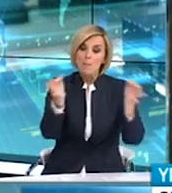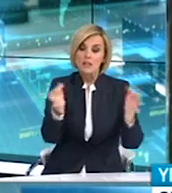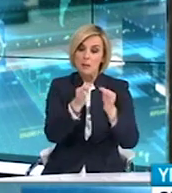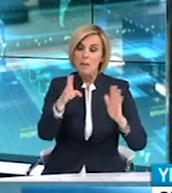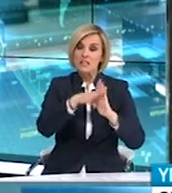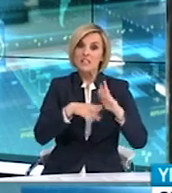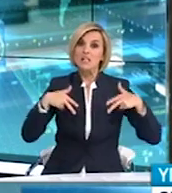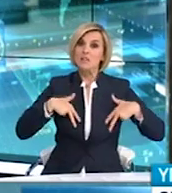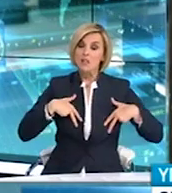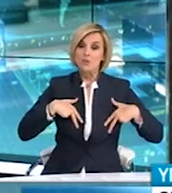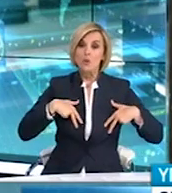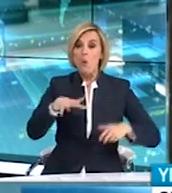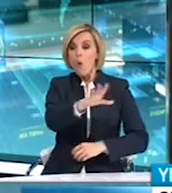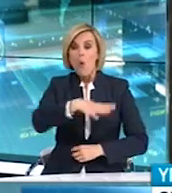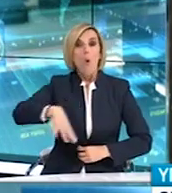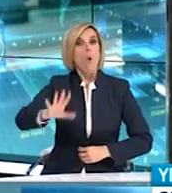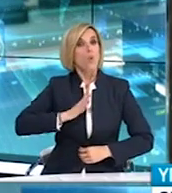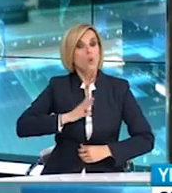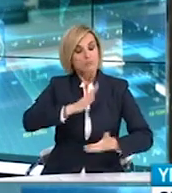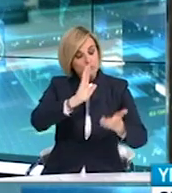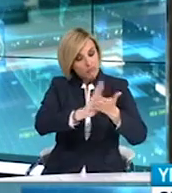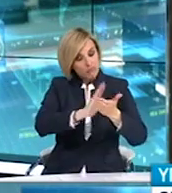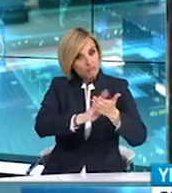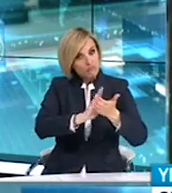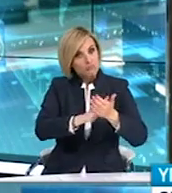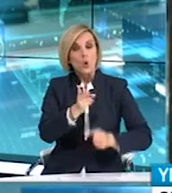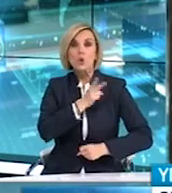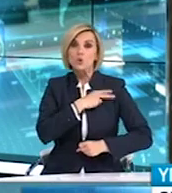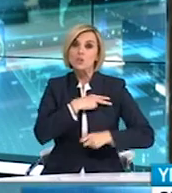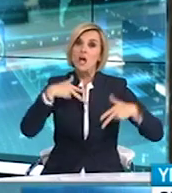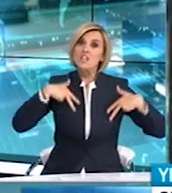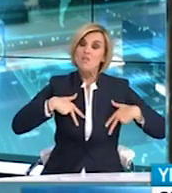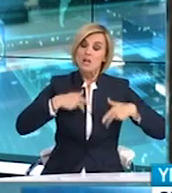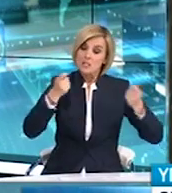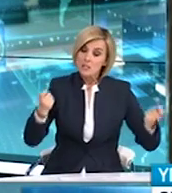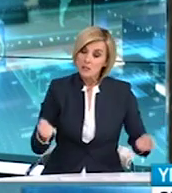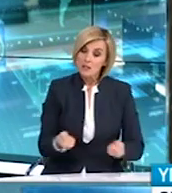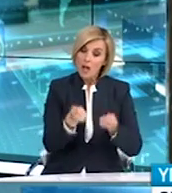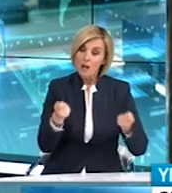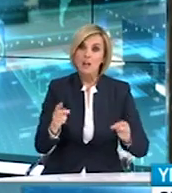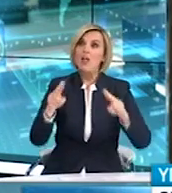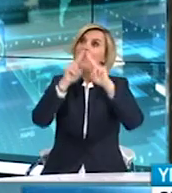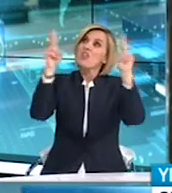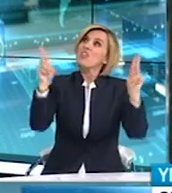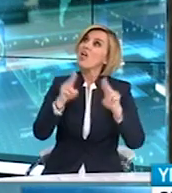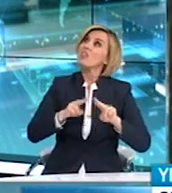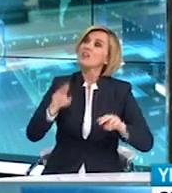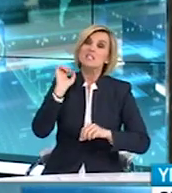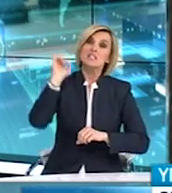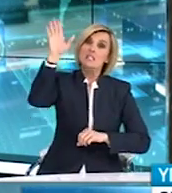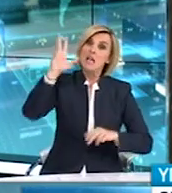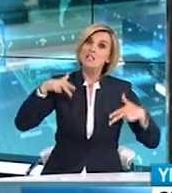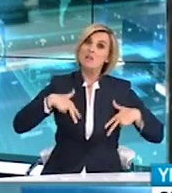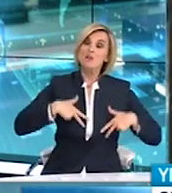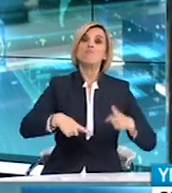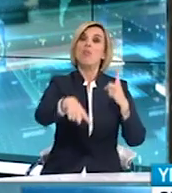κόσμος, οι συμπολίτες μας, επικροτούν τις ενέργειες της κυβέρνησης. Τα διεθνή μέσα ενημέρωσης και οι ξένες κυβερνήσεις μιλούν με